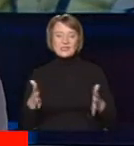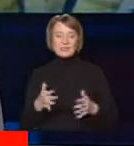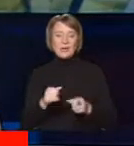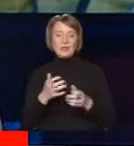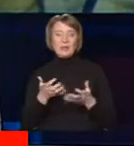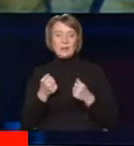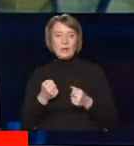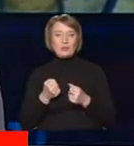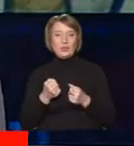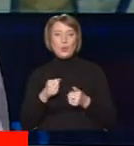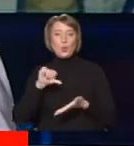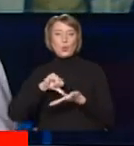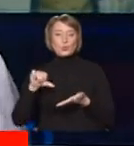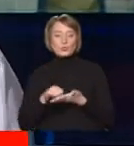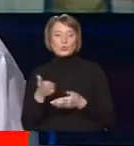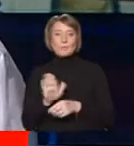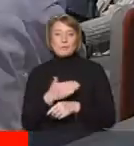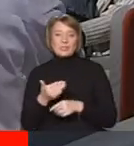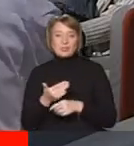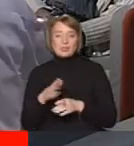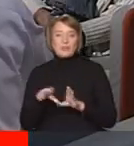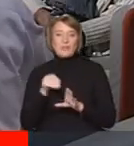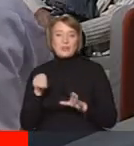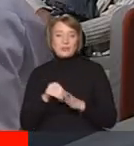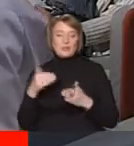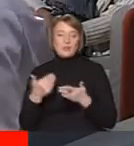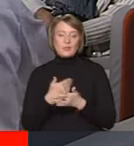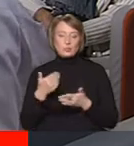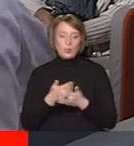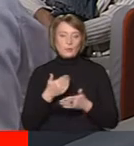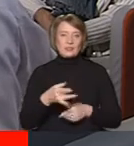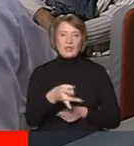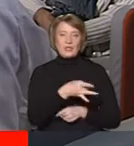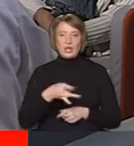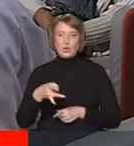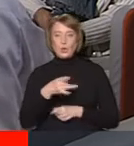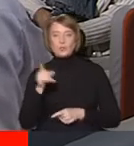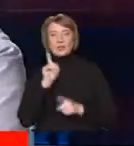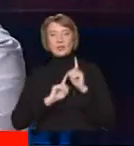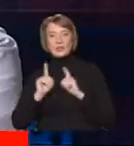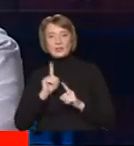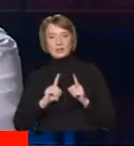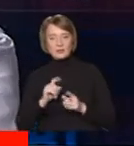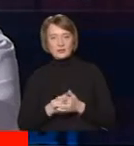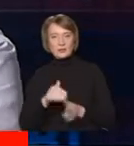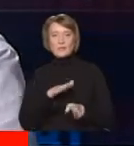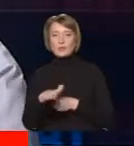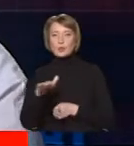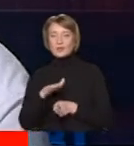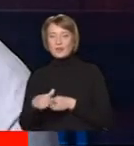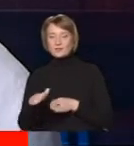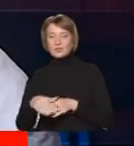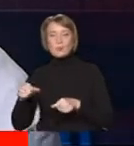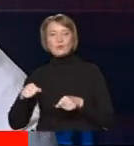містом в міжвиборчий період. Це, зокрема, і відновлення районних рад з реальними виконавчими повноваженнями, а не бутафорію, яку там, власне